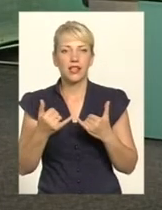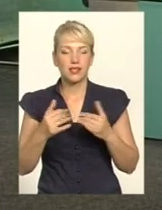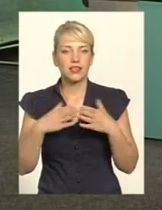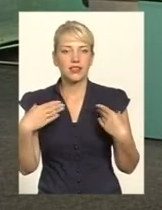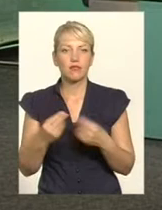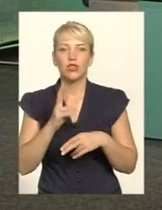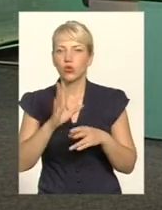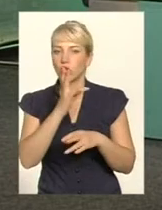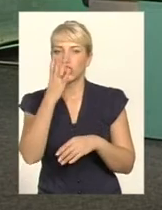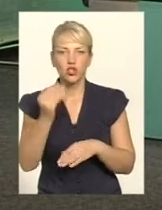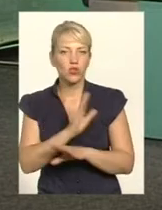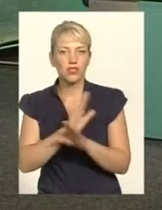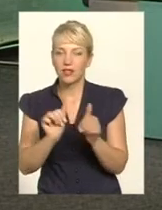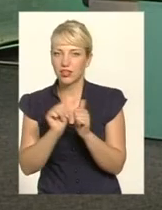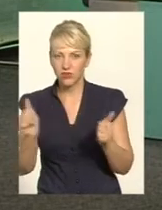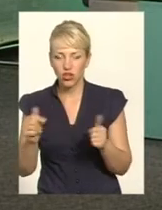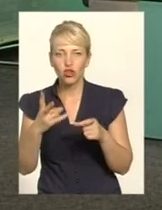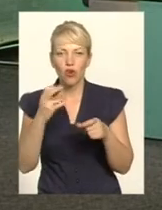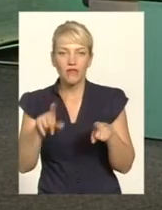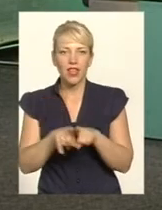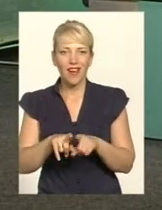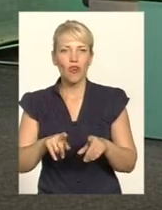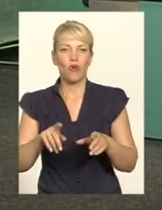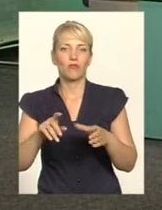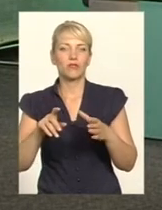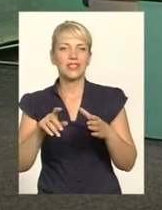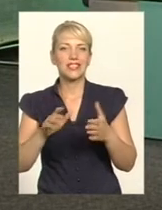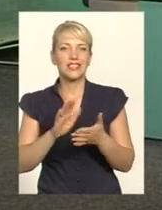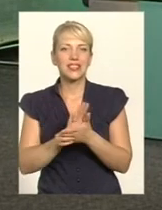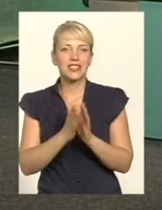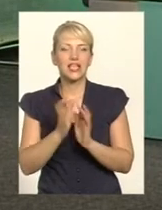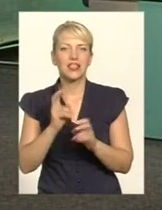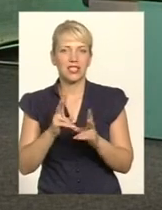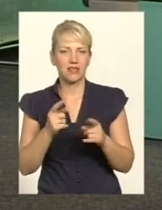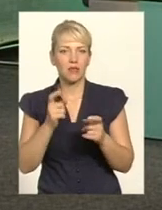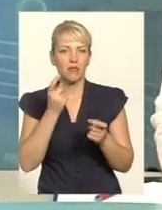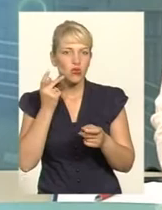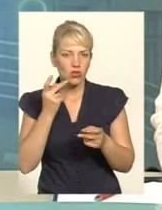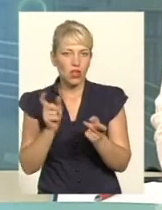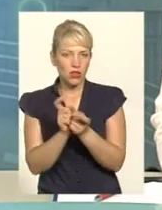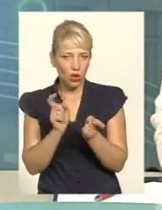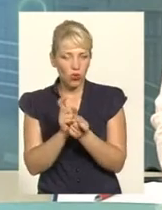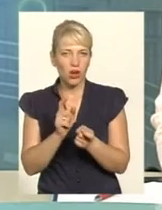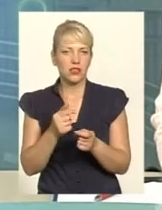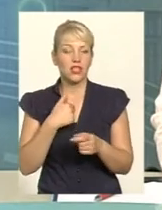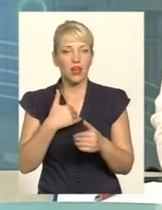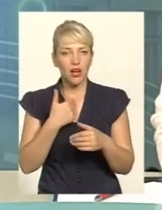не разведены, но они в таком состоянии скандальном. И я хочу сказать, что, конечно, я вижу вот